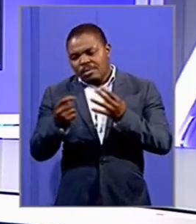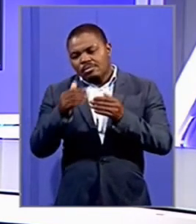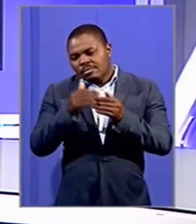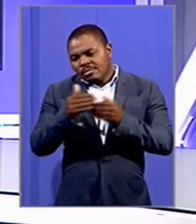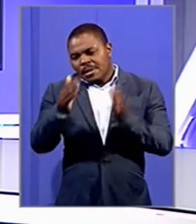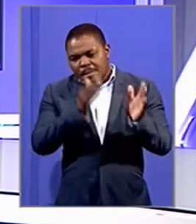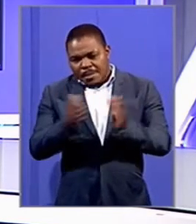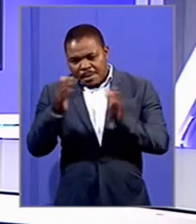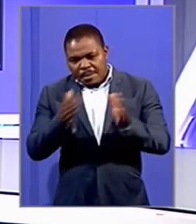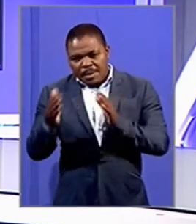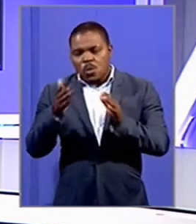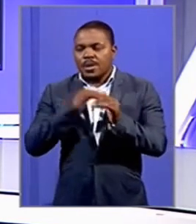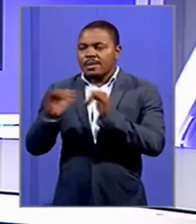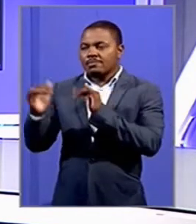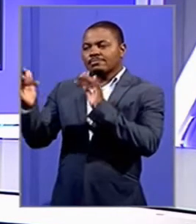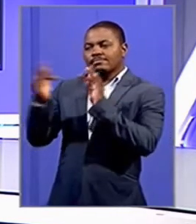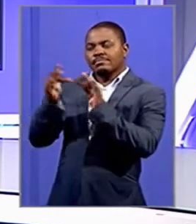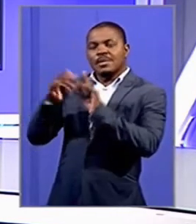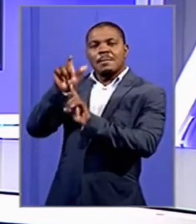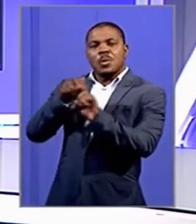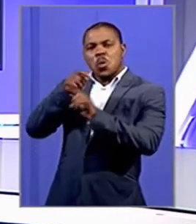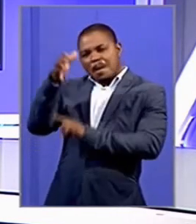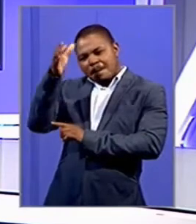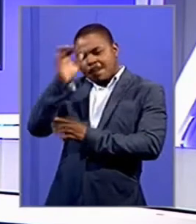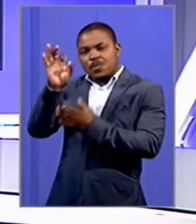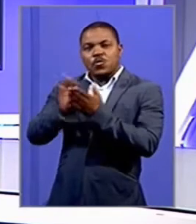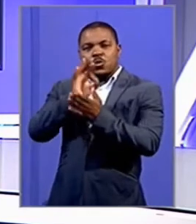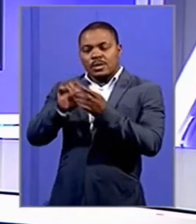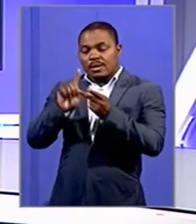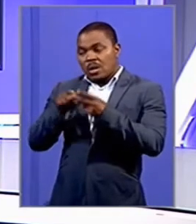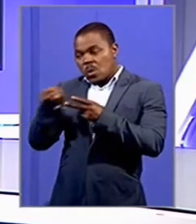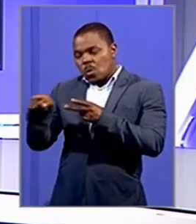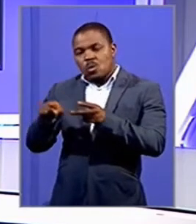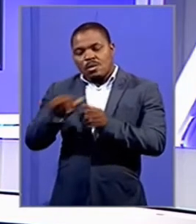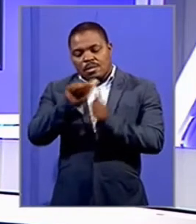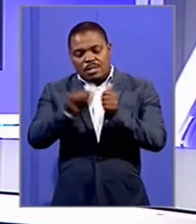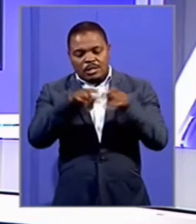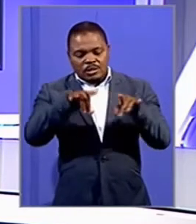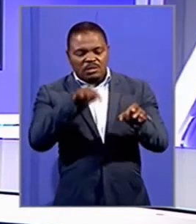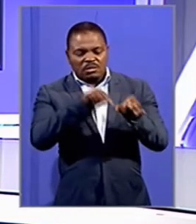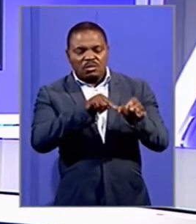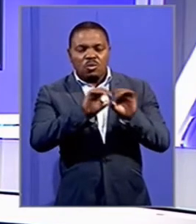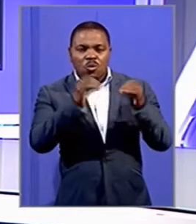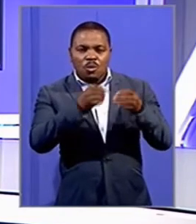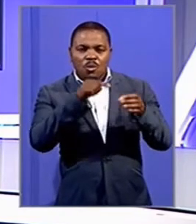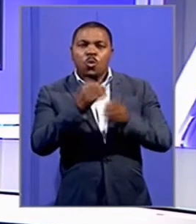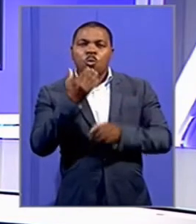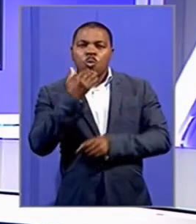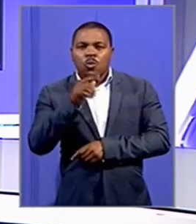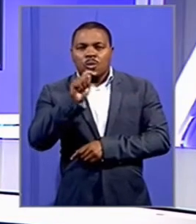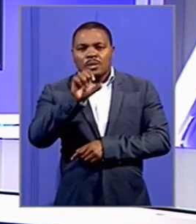tsa mothale ono, re golagana le moitseanape wa ditlhopho yo gape le motlatsa monnastilo wa pele wa komishene Terry Tselane.